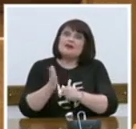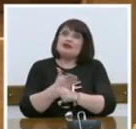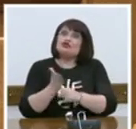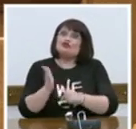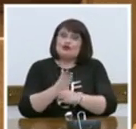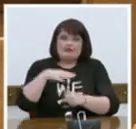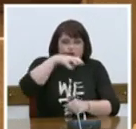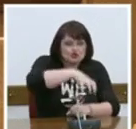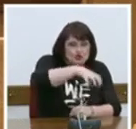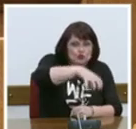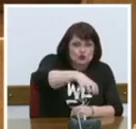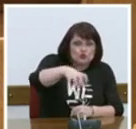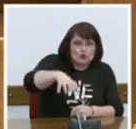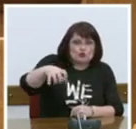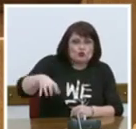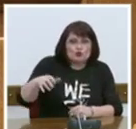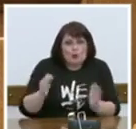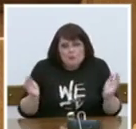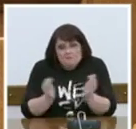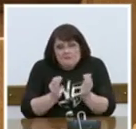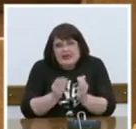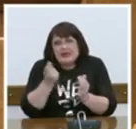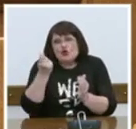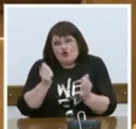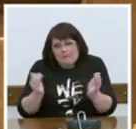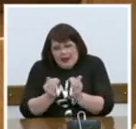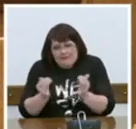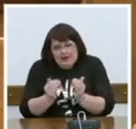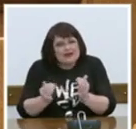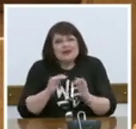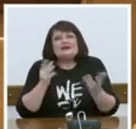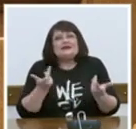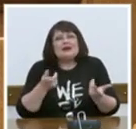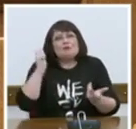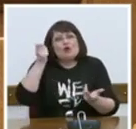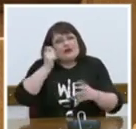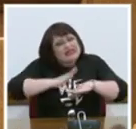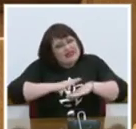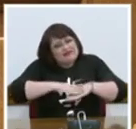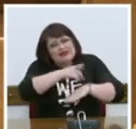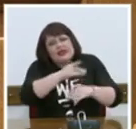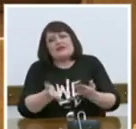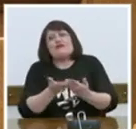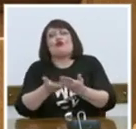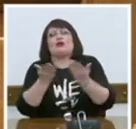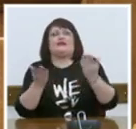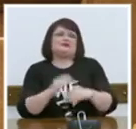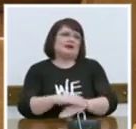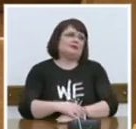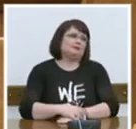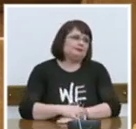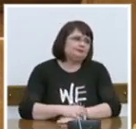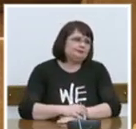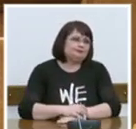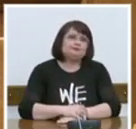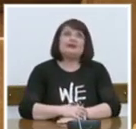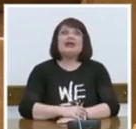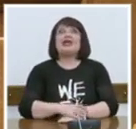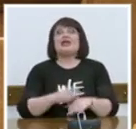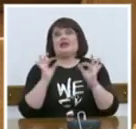τοπικών μικροοικονομιών εξαιτίας αυτής της πολιτικής? Βέβαια, όλα είναι θέμα